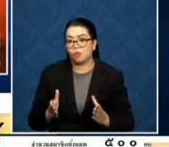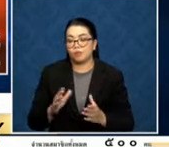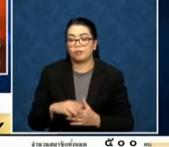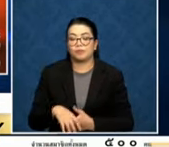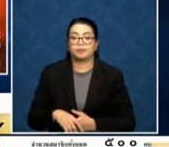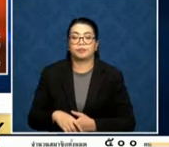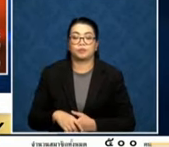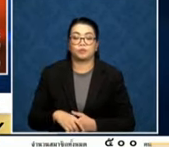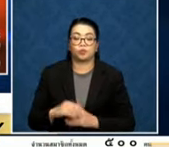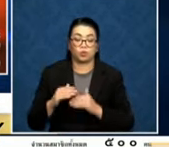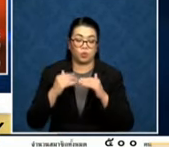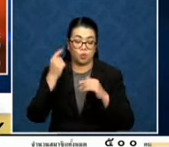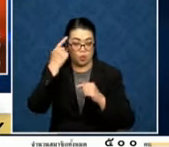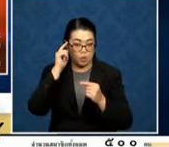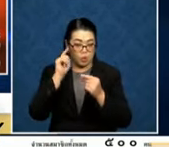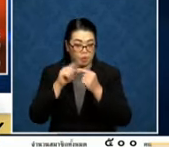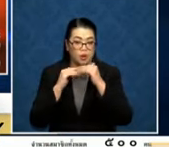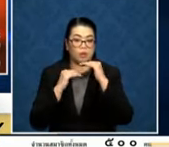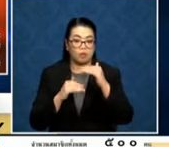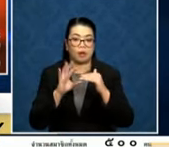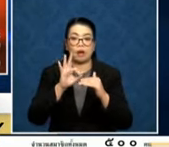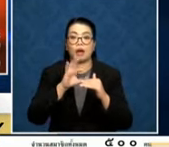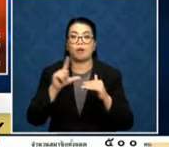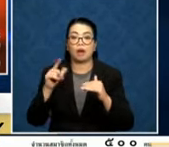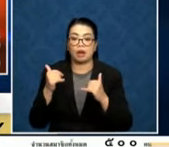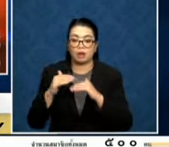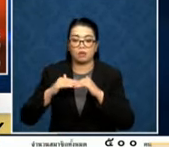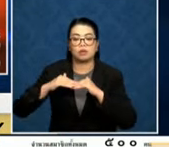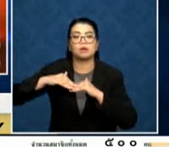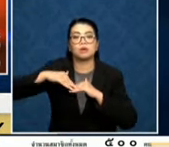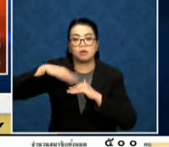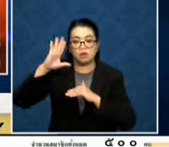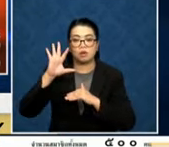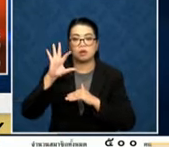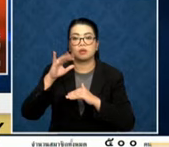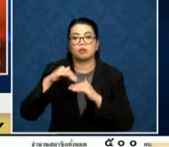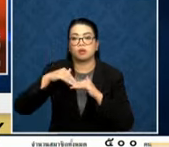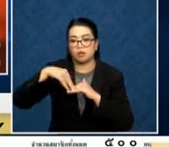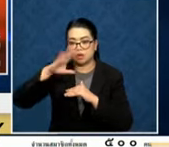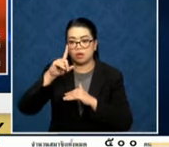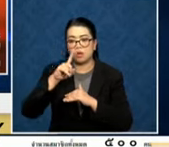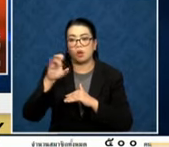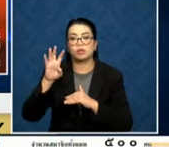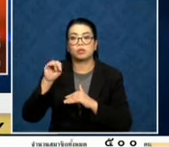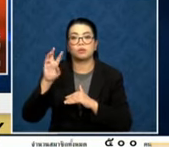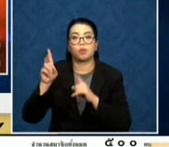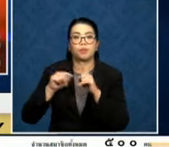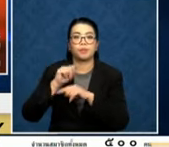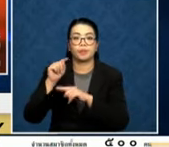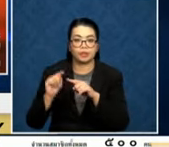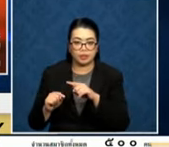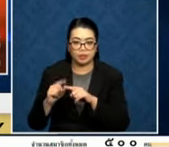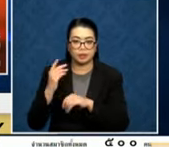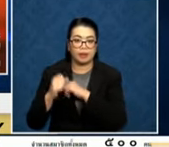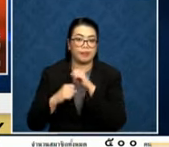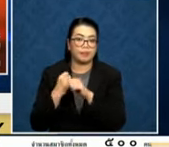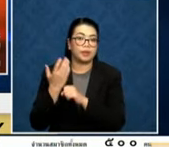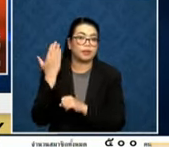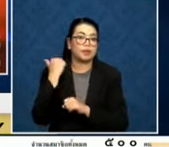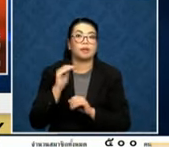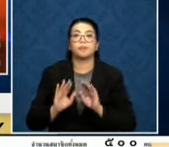ซึ่งถือว่าสูงกว่าเป้าครับเป้าเราตั้งไว้ที่ 9ล้านคนนะครับและเพิ่มขึ้นกว่า 146 perครับจากปีที่ผ่าน